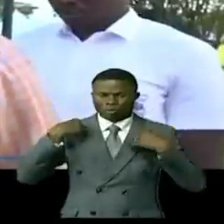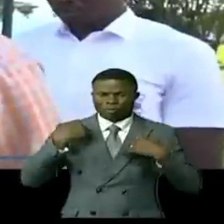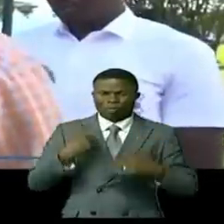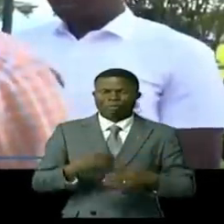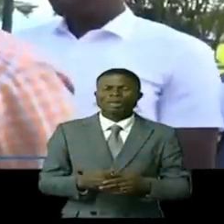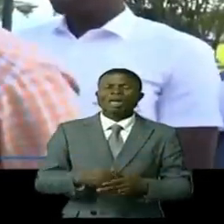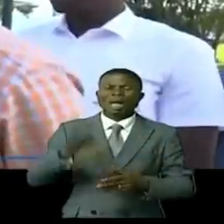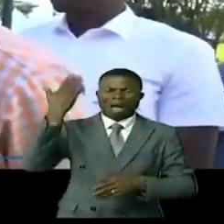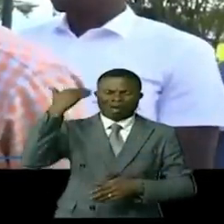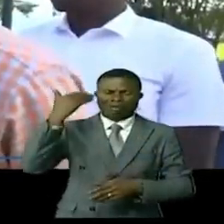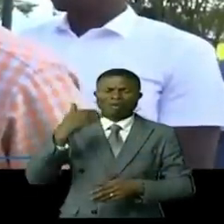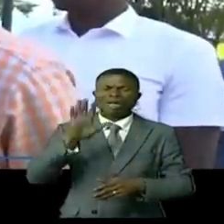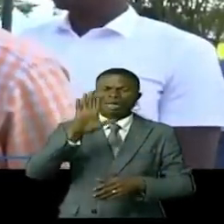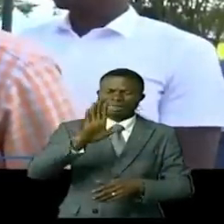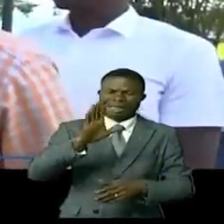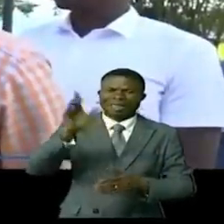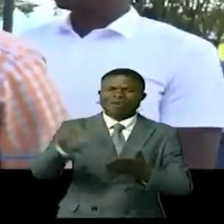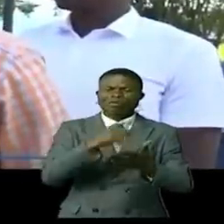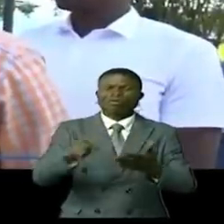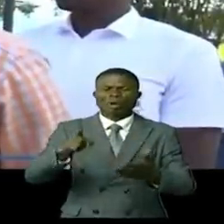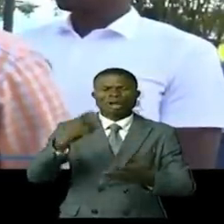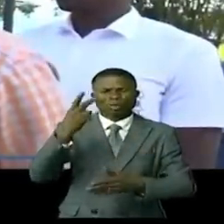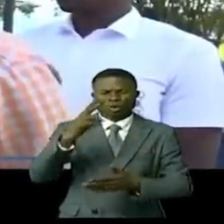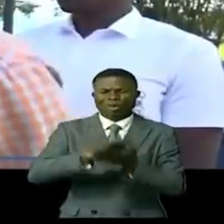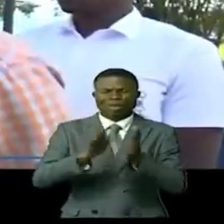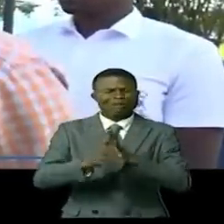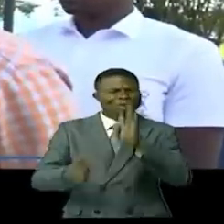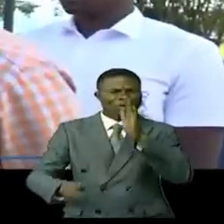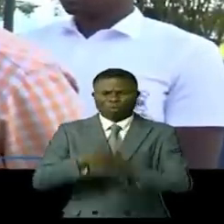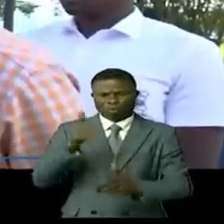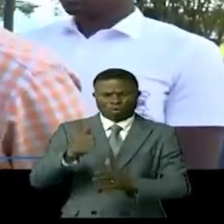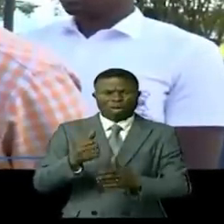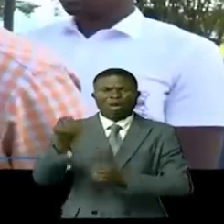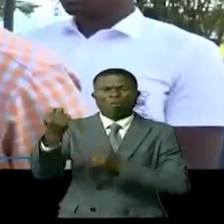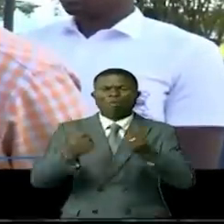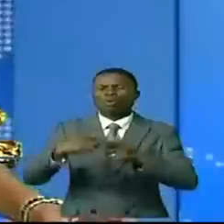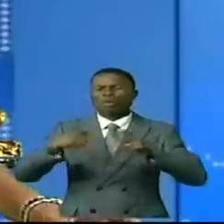double. Ça dépend de la catégorie du véhicule.